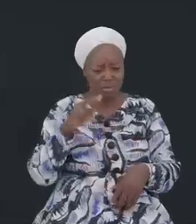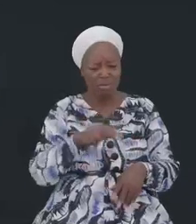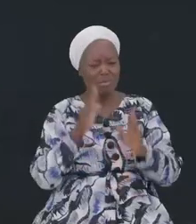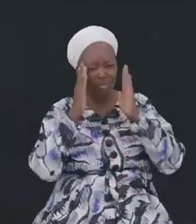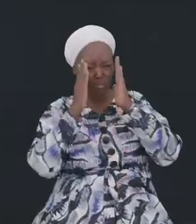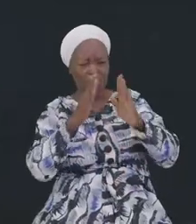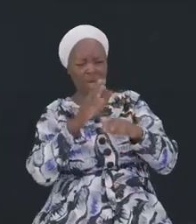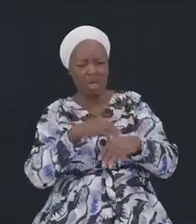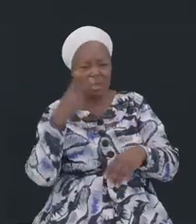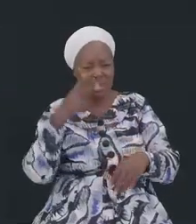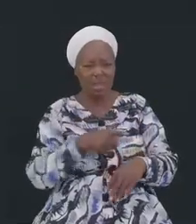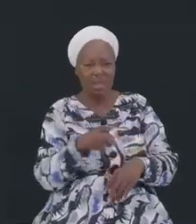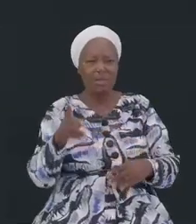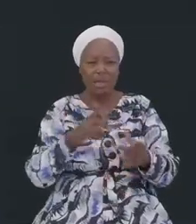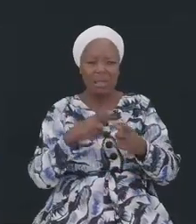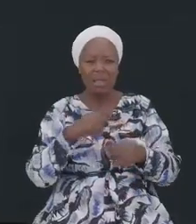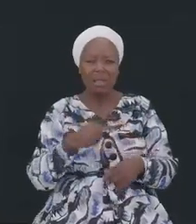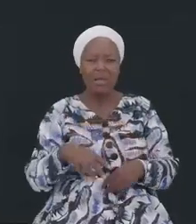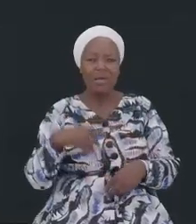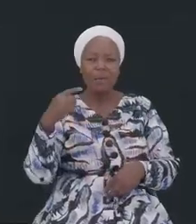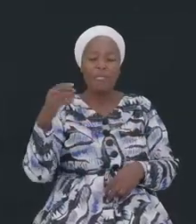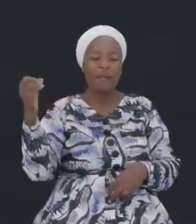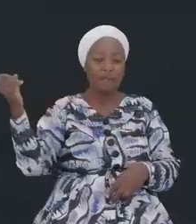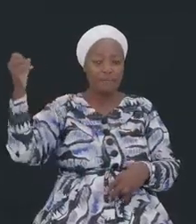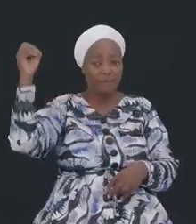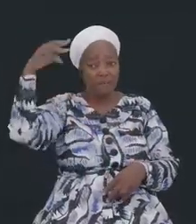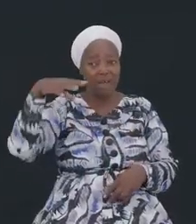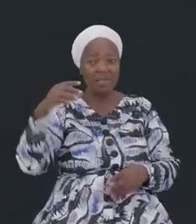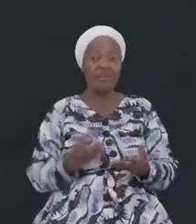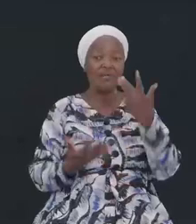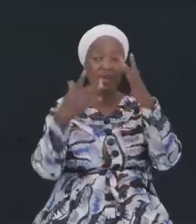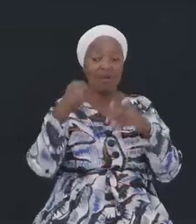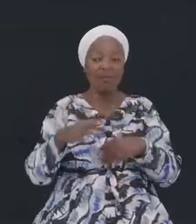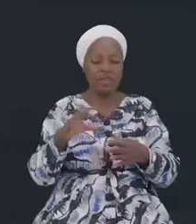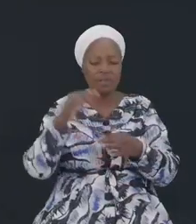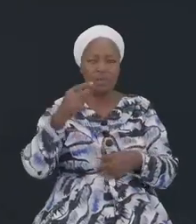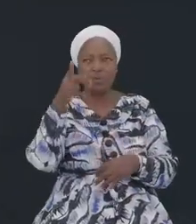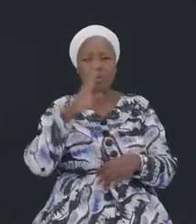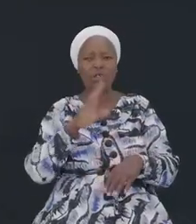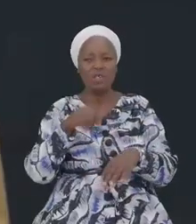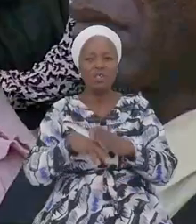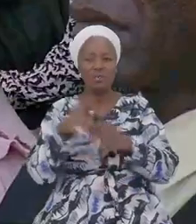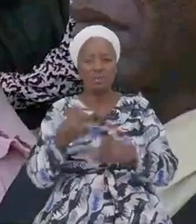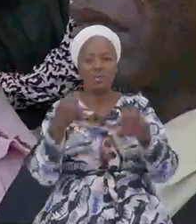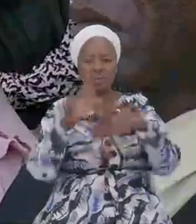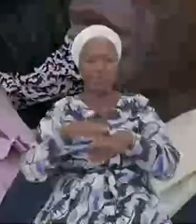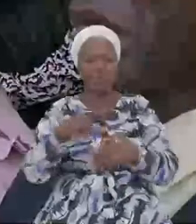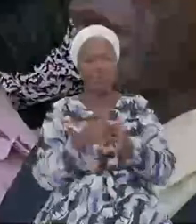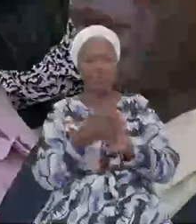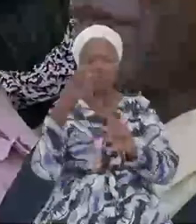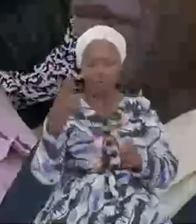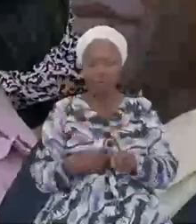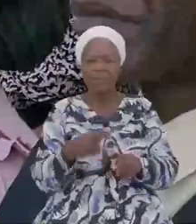les yeux. Et le feu de l'Esprit de Dieu en vous va brûler la puissance des ténèbres dans leur vie, au